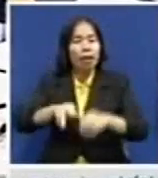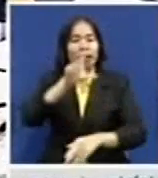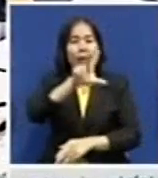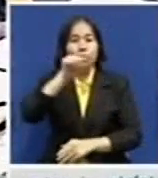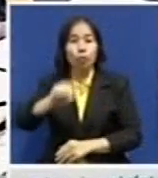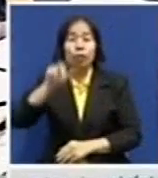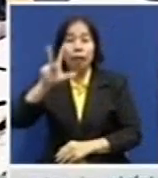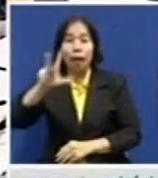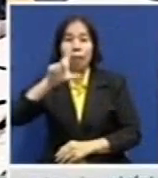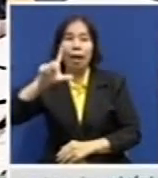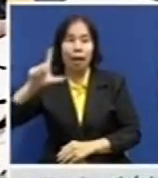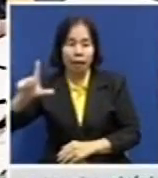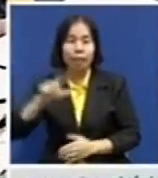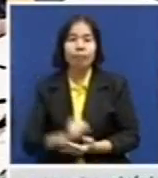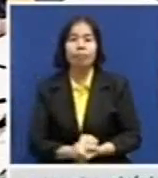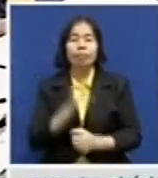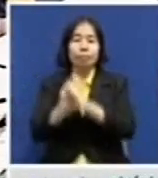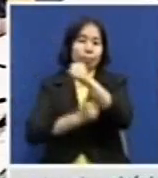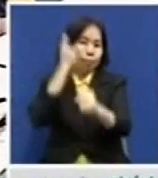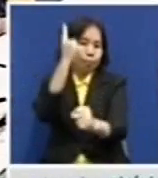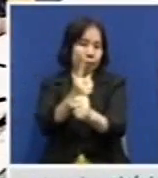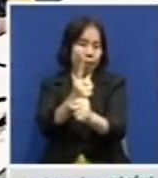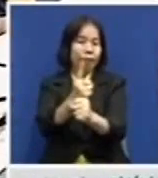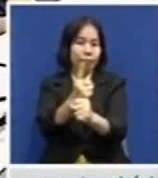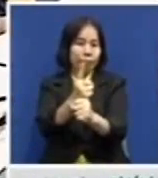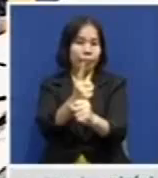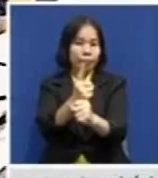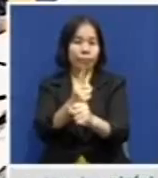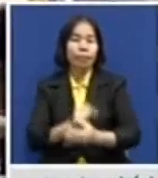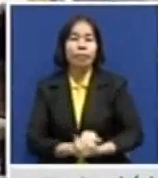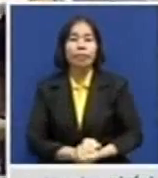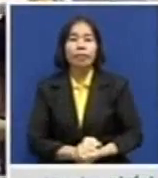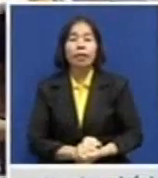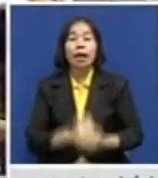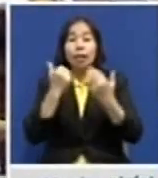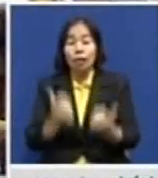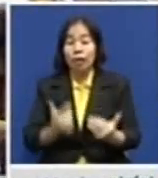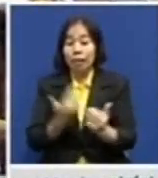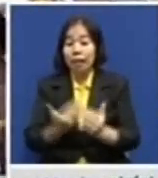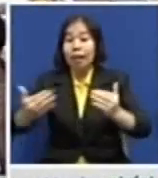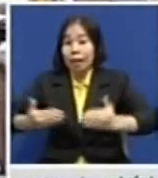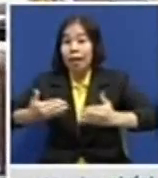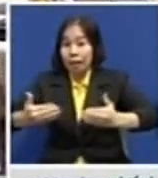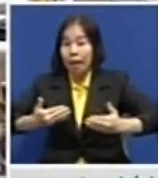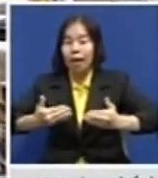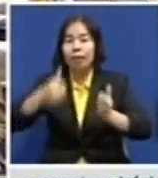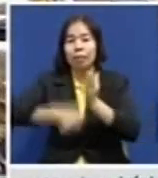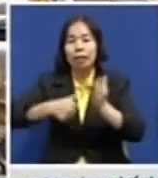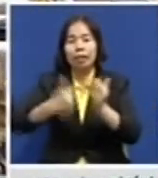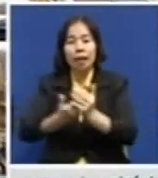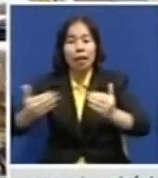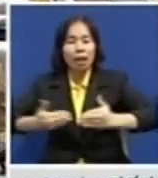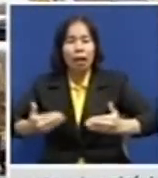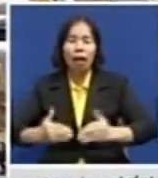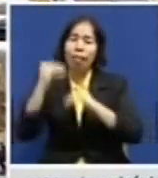3.3 ล้านล้านบาทต่อปีในที่รายได้จากภาษีและประเทศยังมีอยู่อย่างจำกั